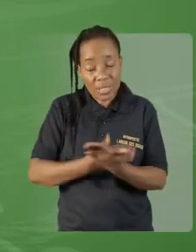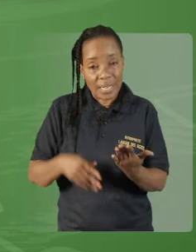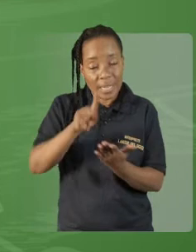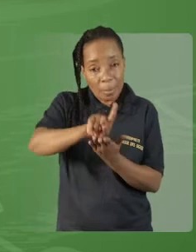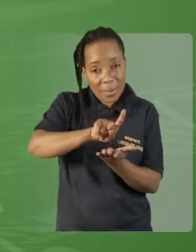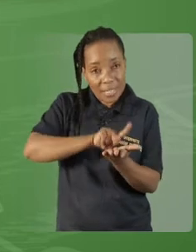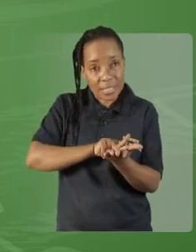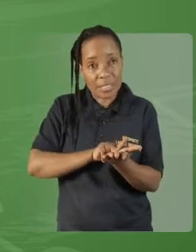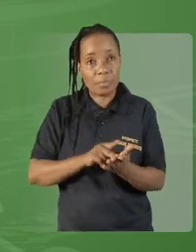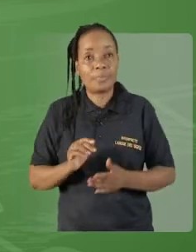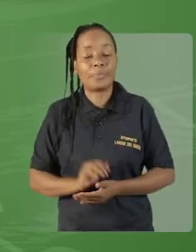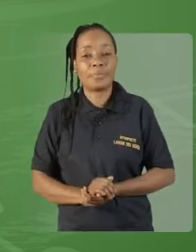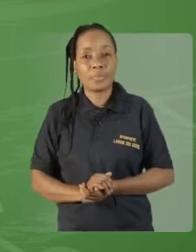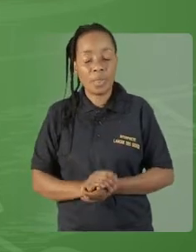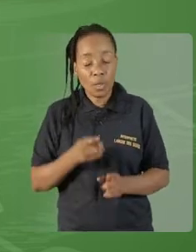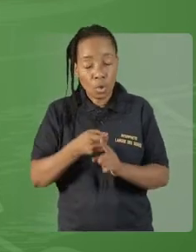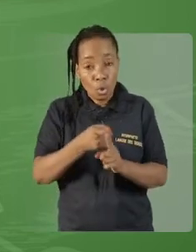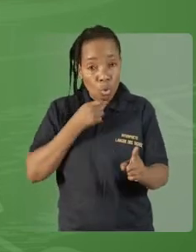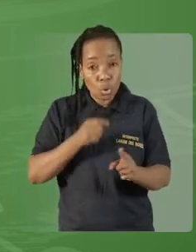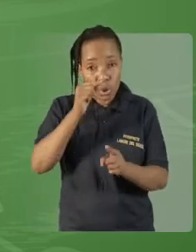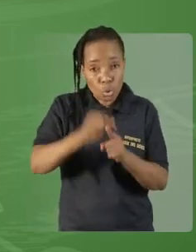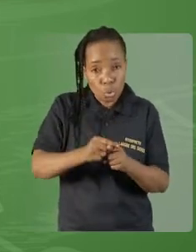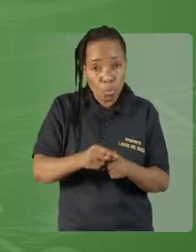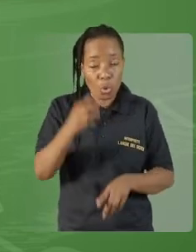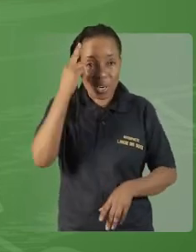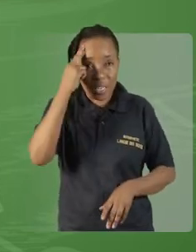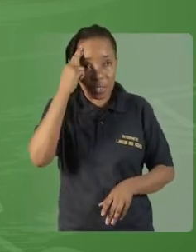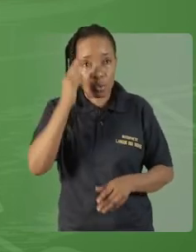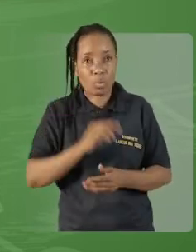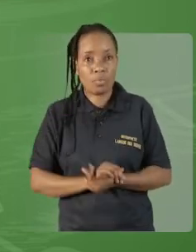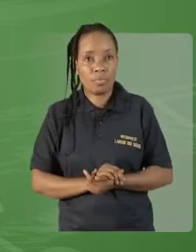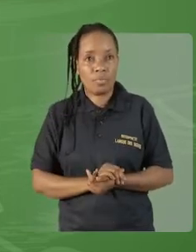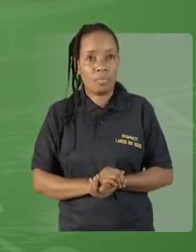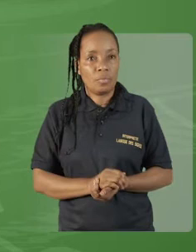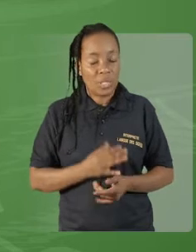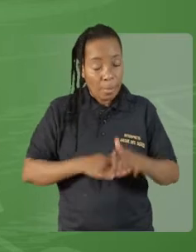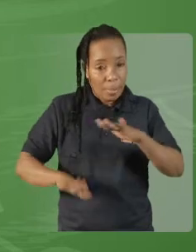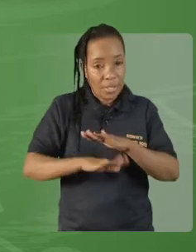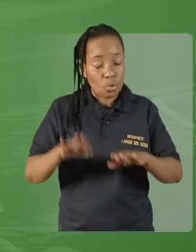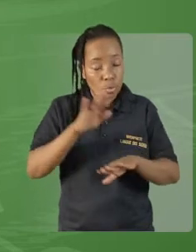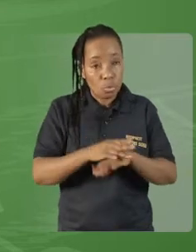Étymologiquement, le mot raison dérive de deux mots, à savoir